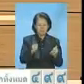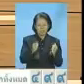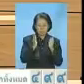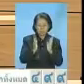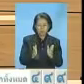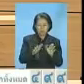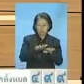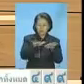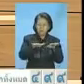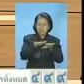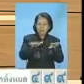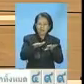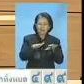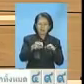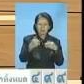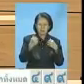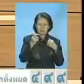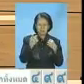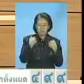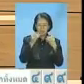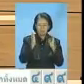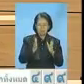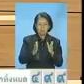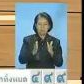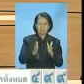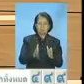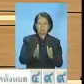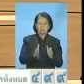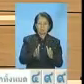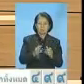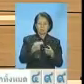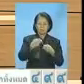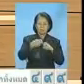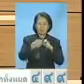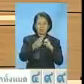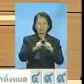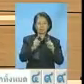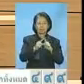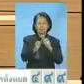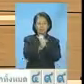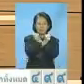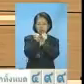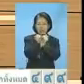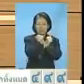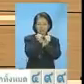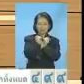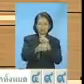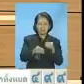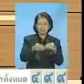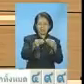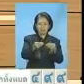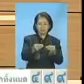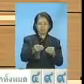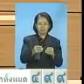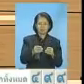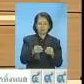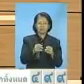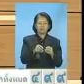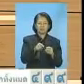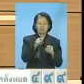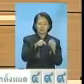ศเขามีความมีศักดิ์ศรีความเป็นมนุษย์เนี่ยปัญหาความเลวร้ายที่นั่นน่ะเขาป้องกันให้ท่านเพราะเขากลัวอะไรเขากลัวกฎหมาย